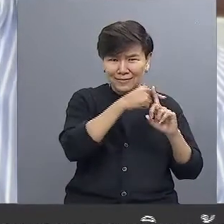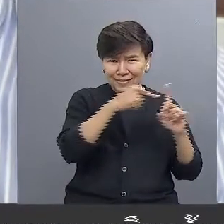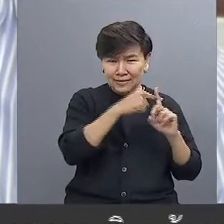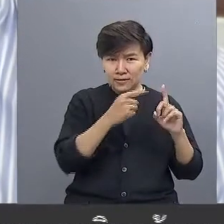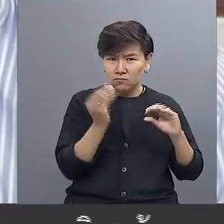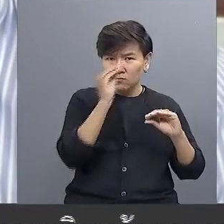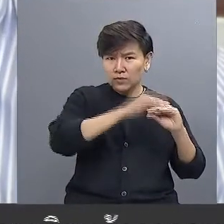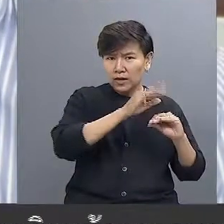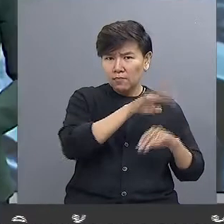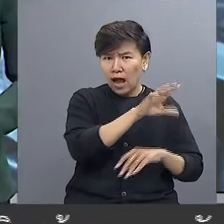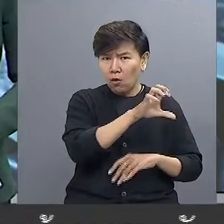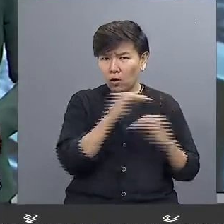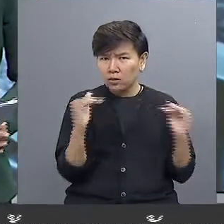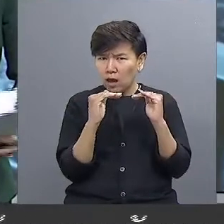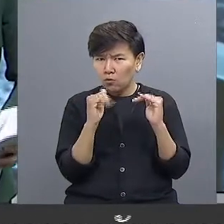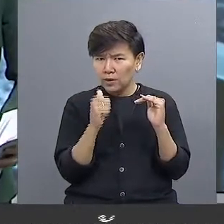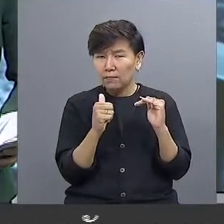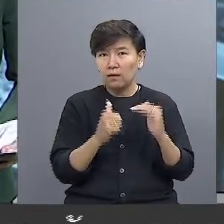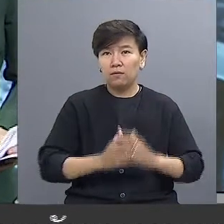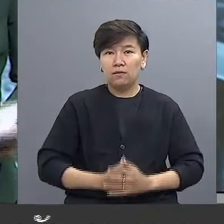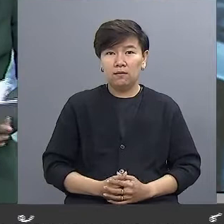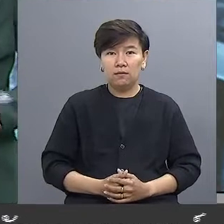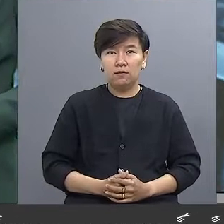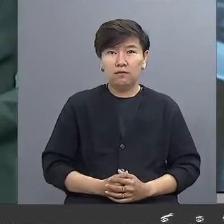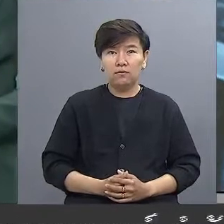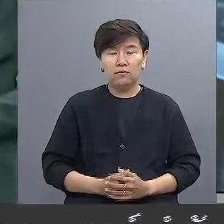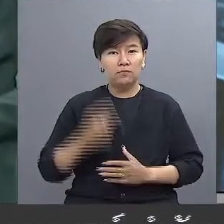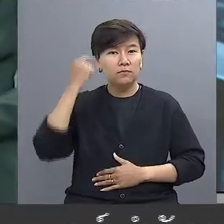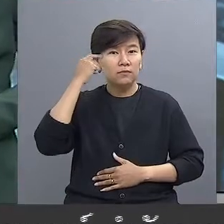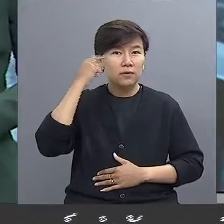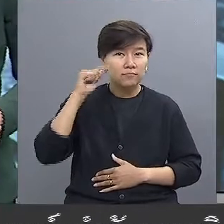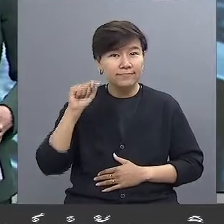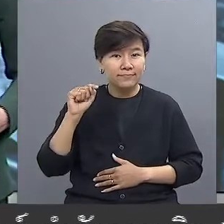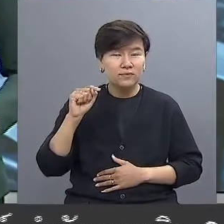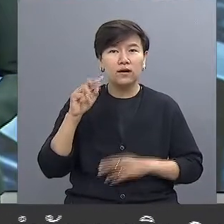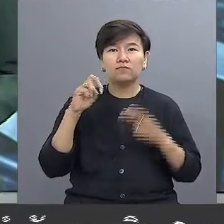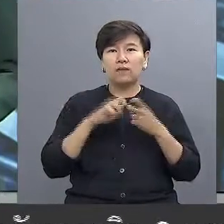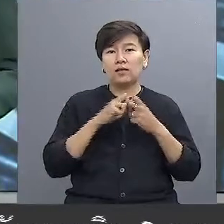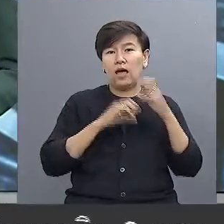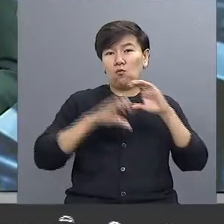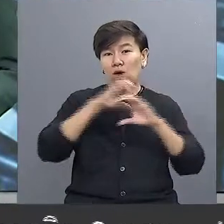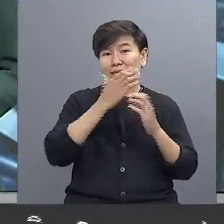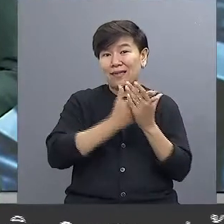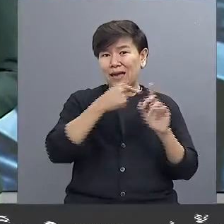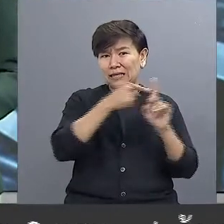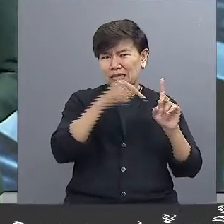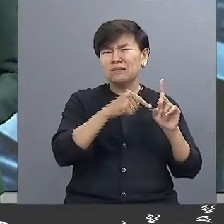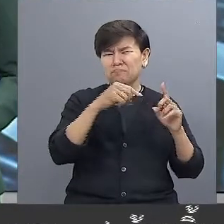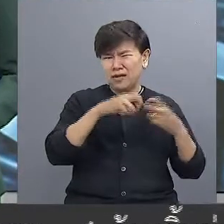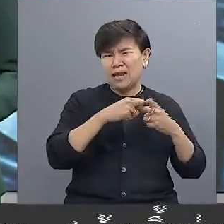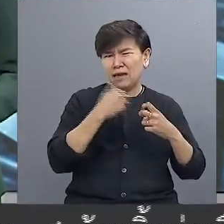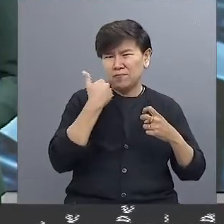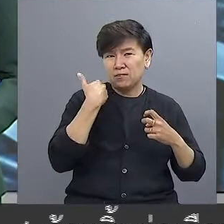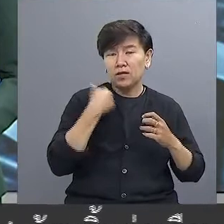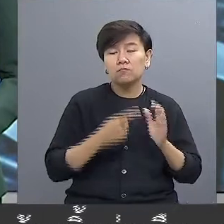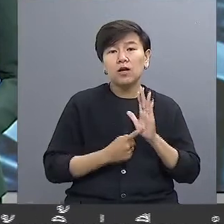ผมเที่ยวน่าจะเหมาะสมเป็นไงคิดอีกมุมนึงนะคะถ้ามาดูปัญหาของโครงการคนละครึ่งก็มีไม่น้อยเองเช่นคนที่เข้า